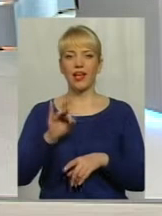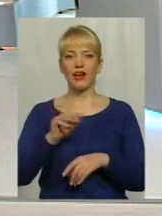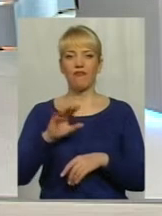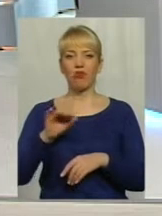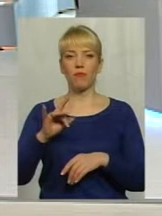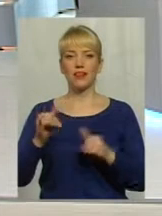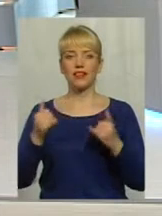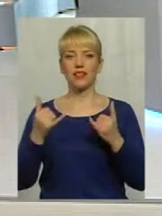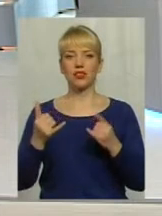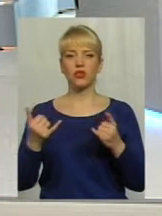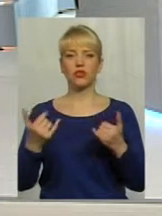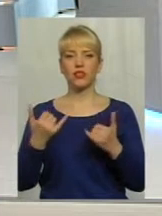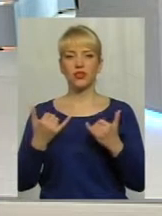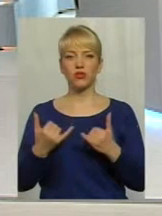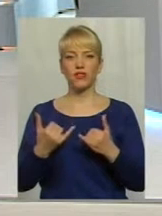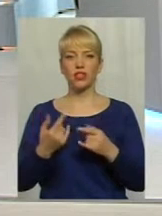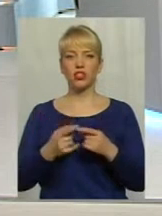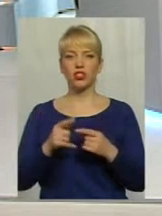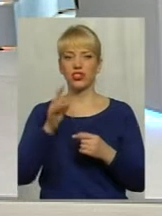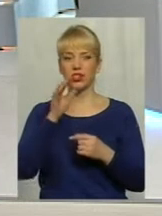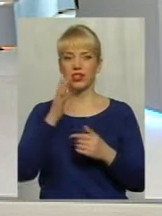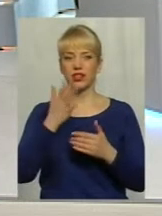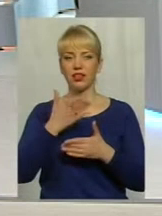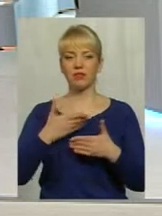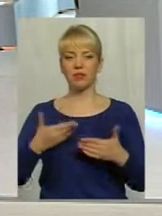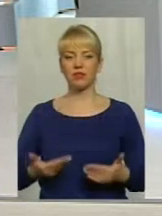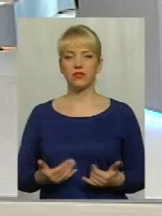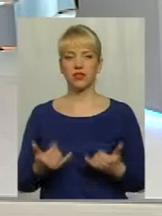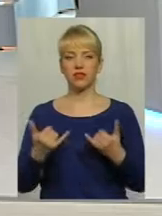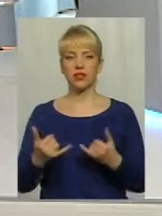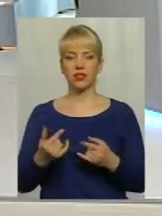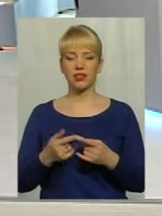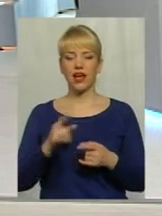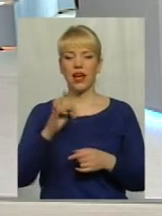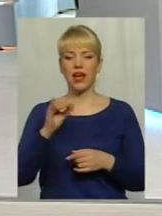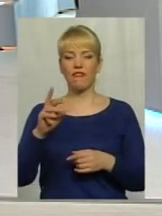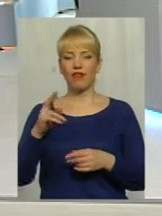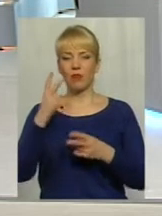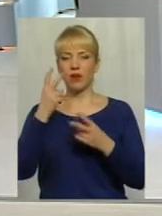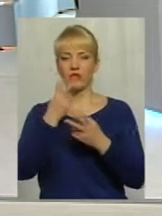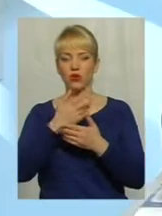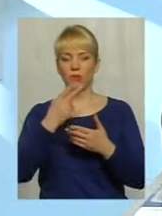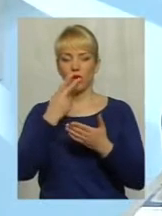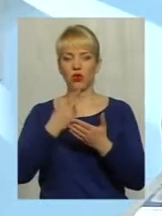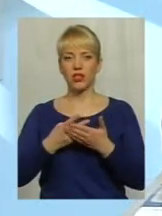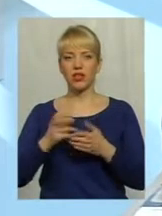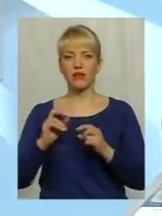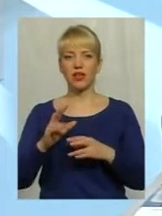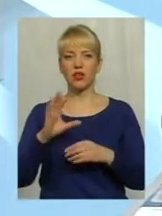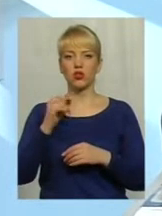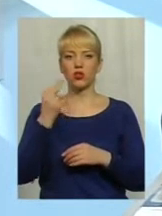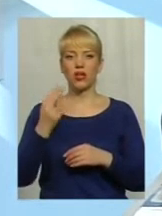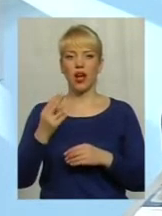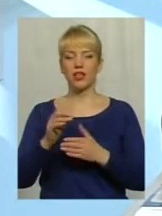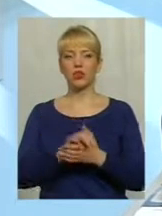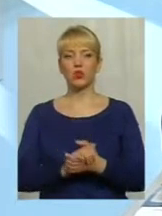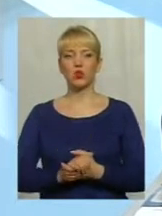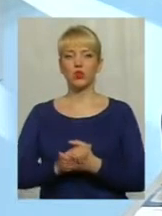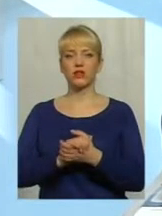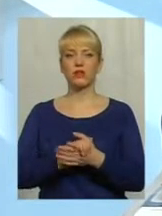в цей час, який ми переживаємо зараз? Ну, ми розглядаємо реформацію сьогодні, як певний соціальний, суспільний